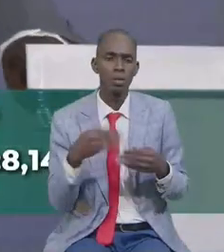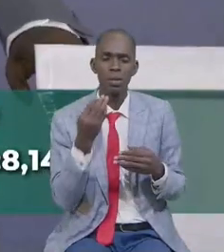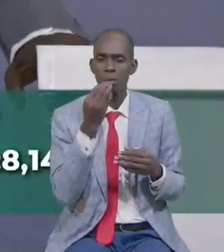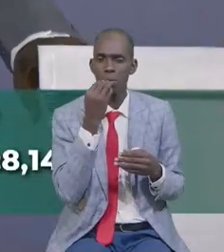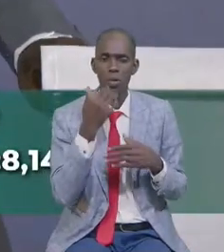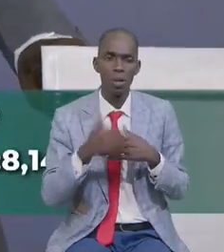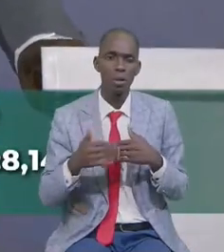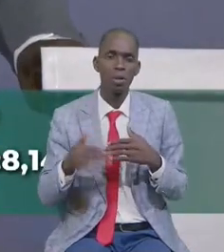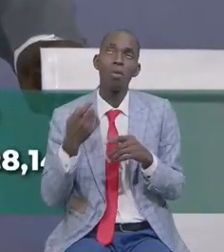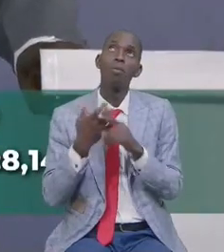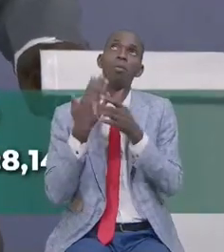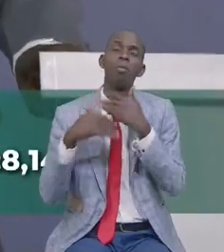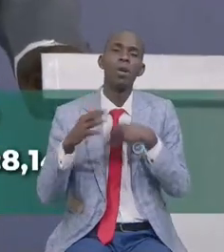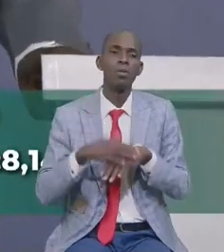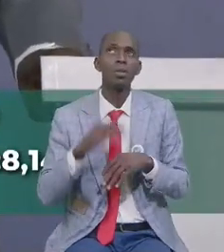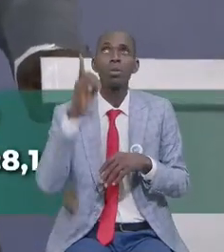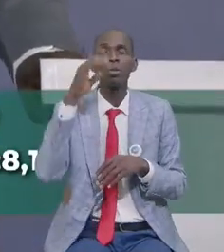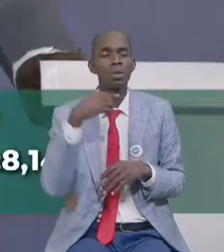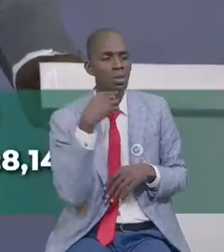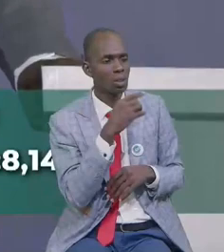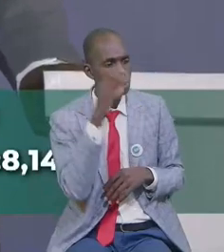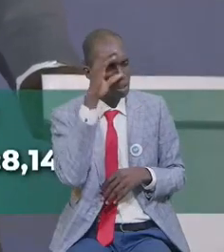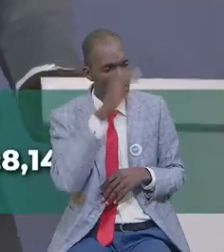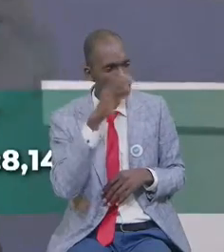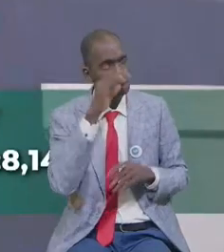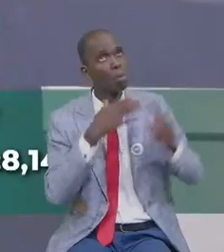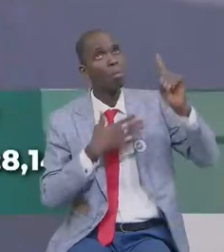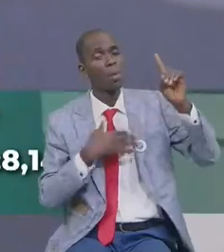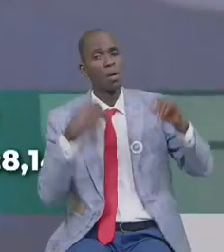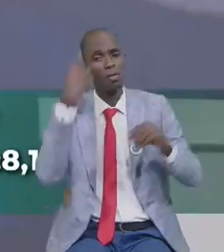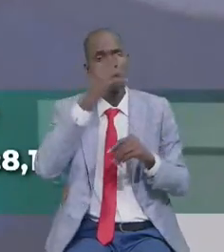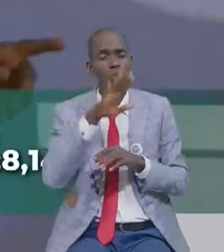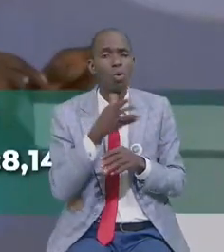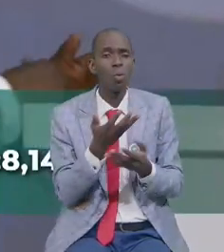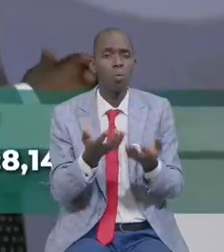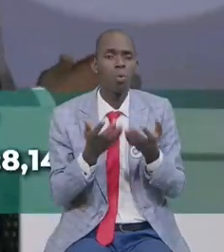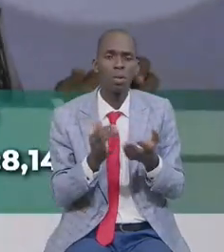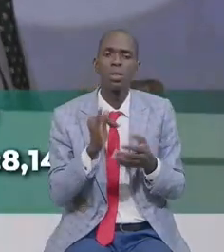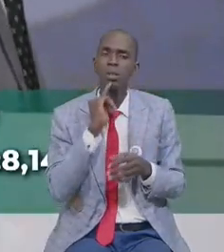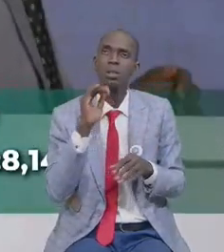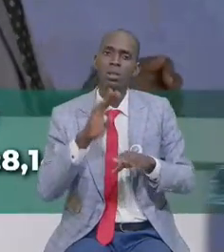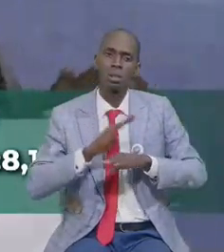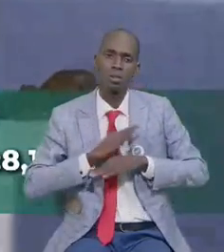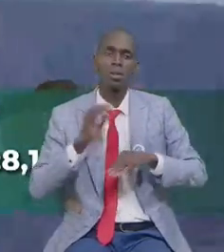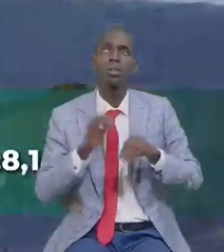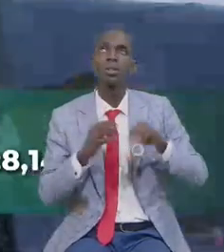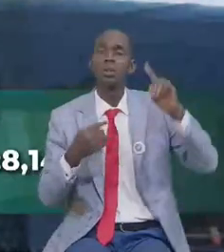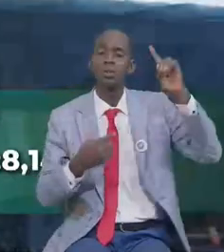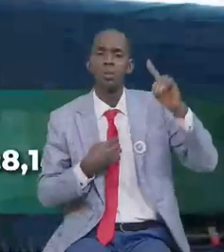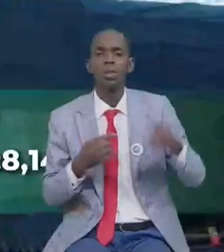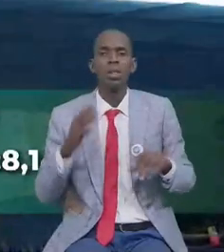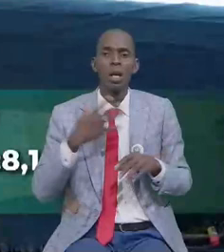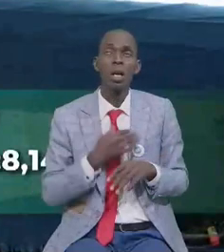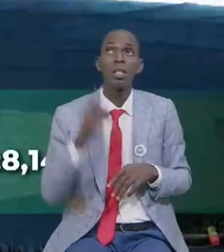Cherchez ma face. Votre suffisance est en moi. Il est allé avec eux dans le pays